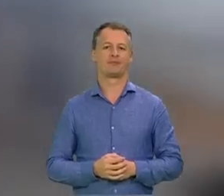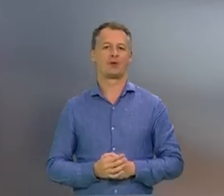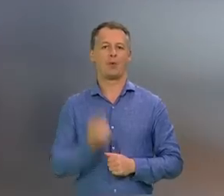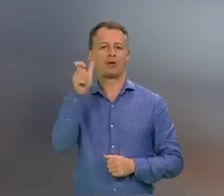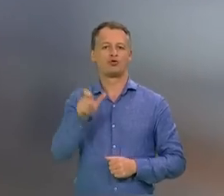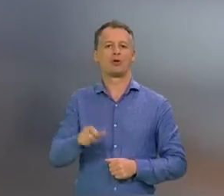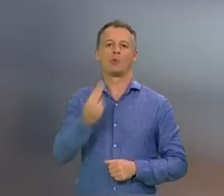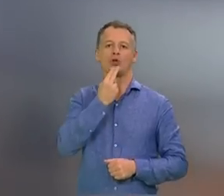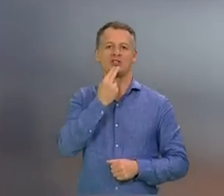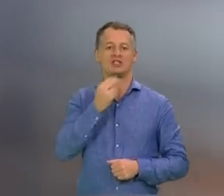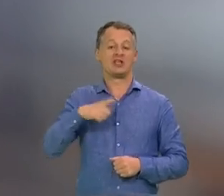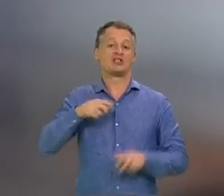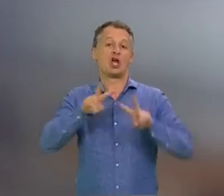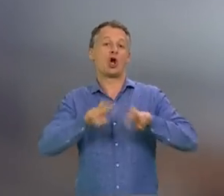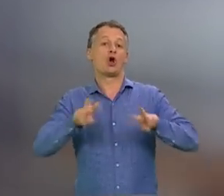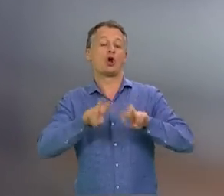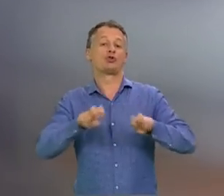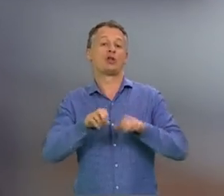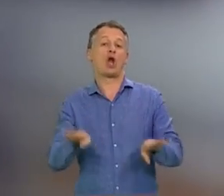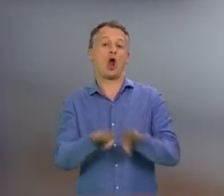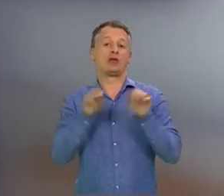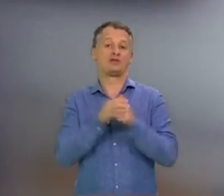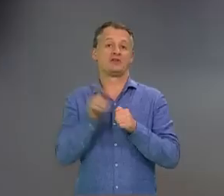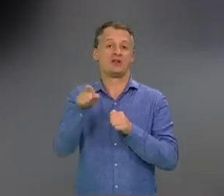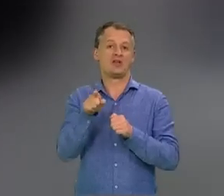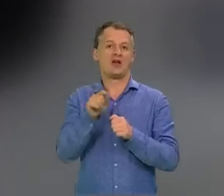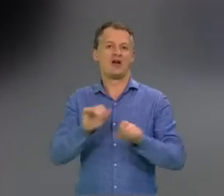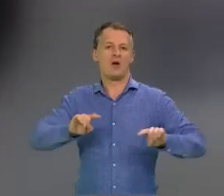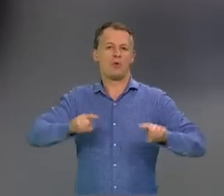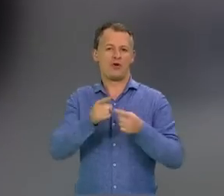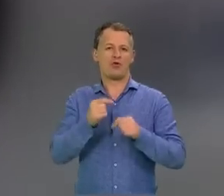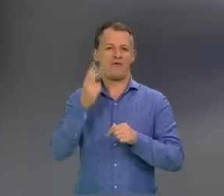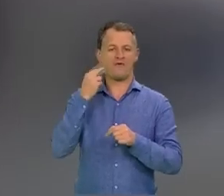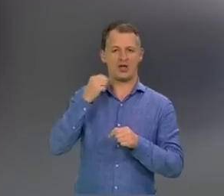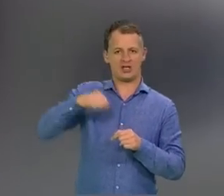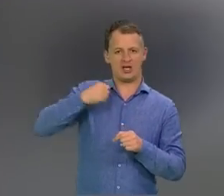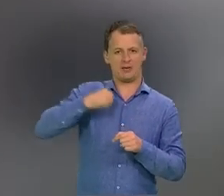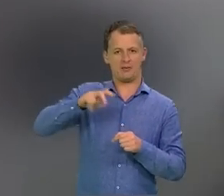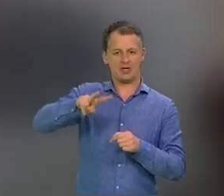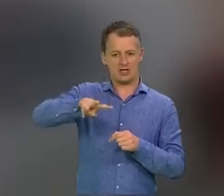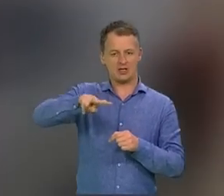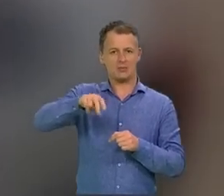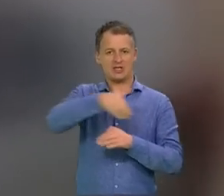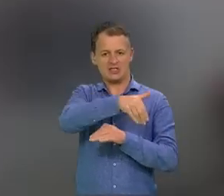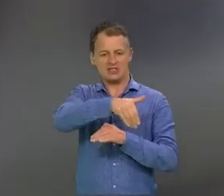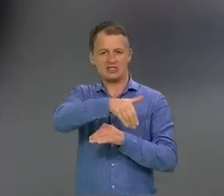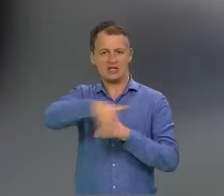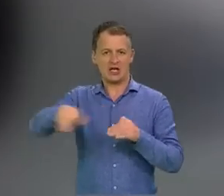Și un agent de poliție este anchetat de colegi, ar fi agresat o tânără pe stradă și când fata era jos, ar fi continuat să o lovească.